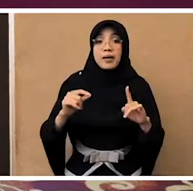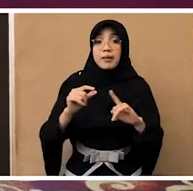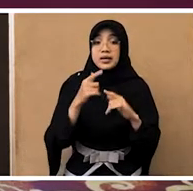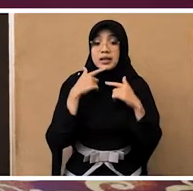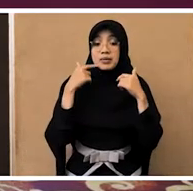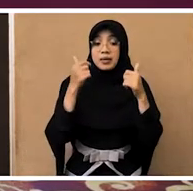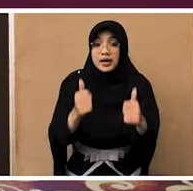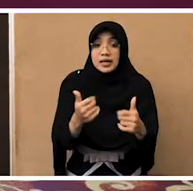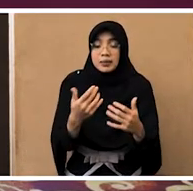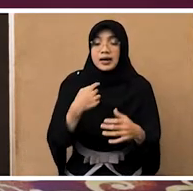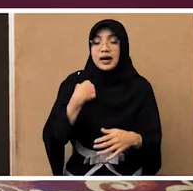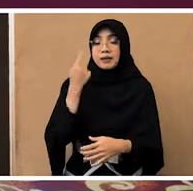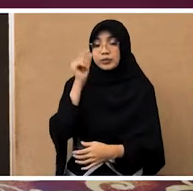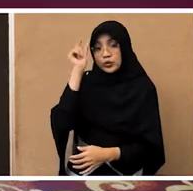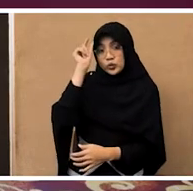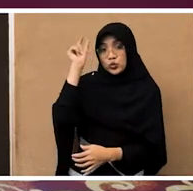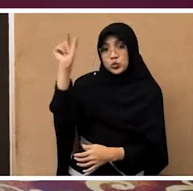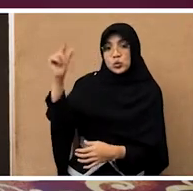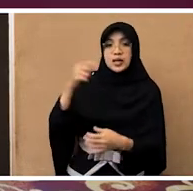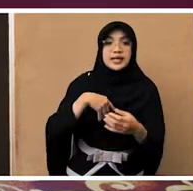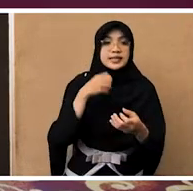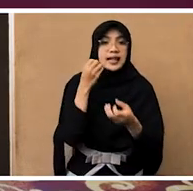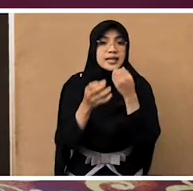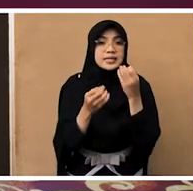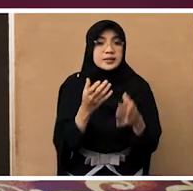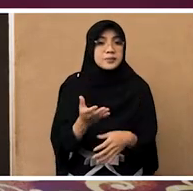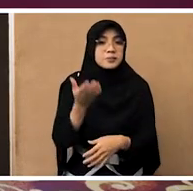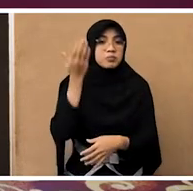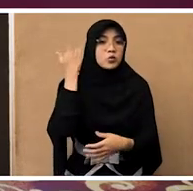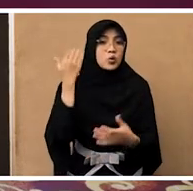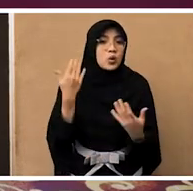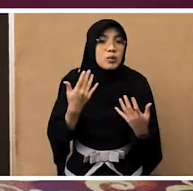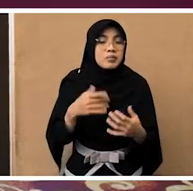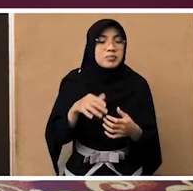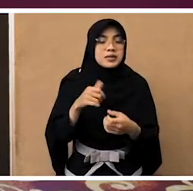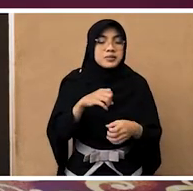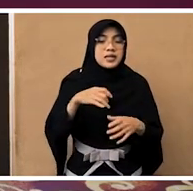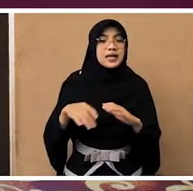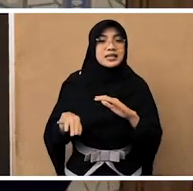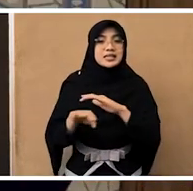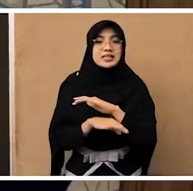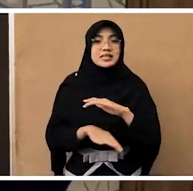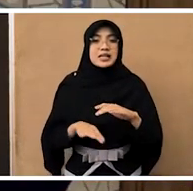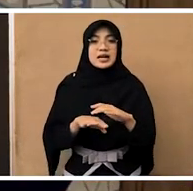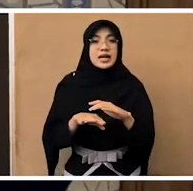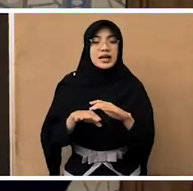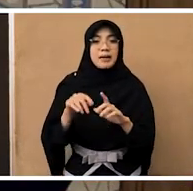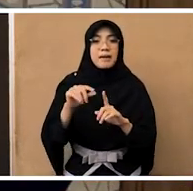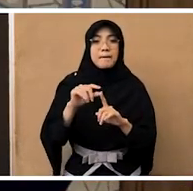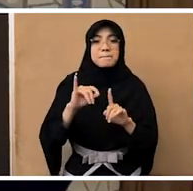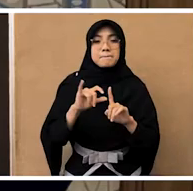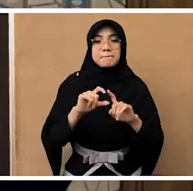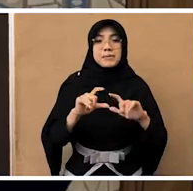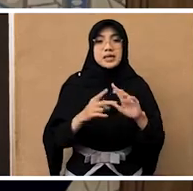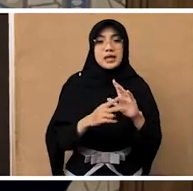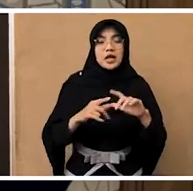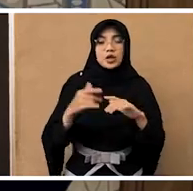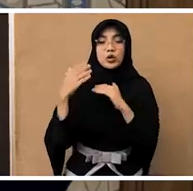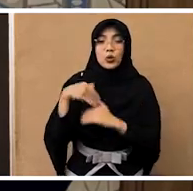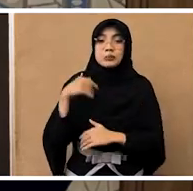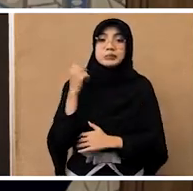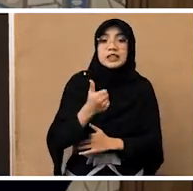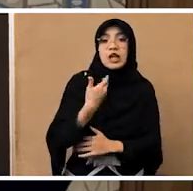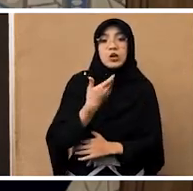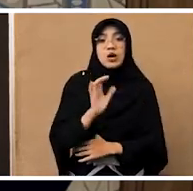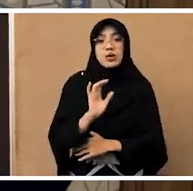usulan yang kami sampaikan saat itu adalah menjadikan standar pemidanaan itu adalah dia bisa bertanggung jawab atau